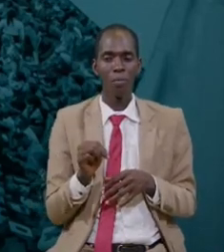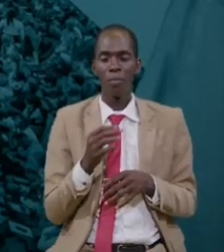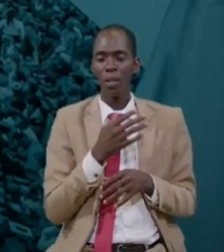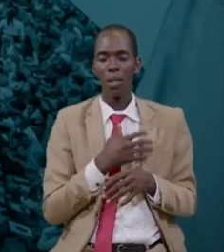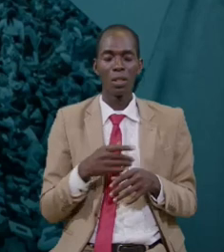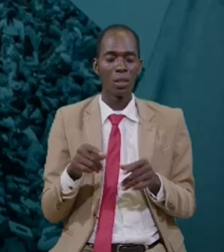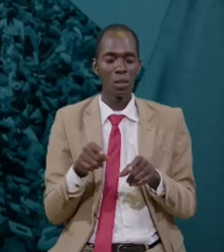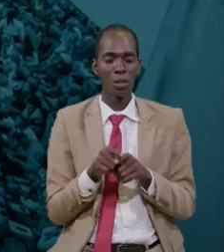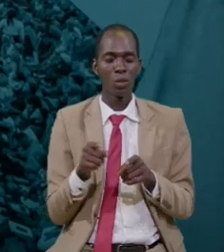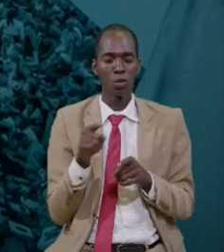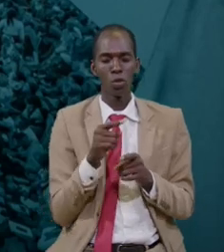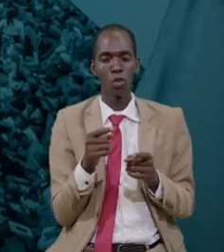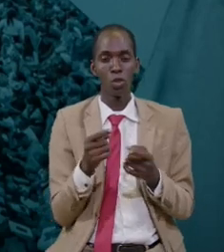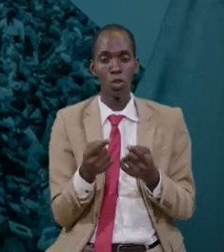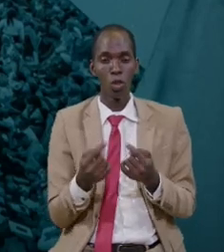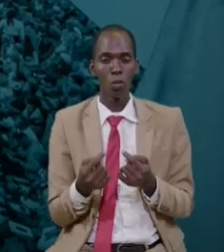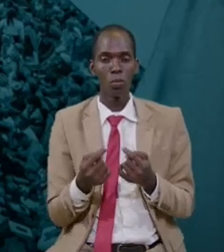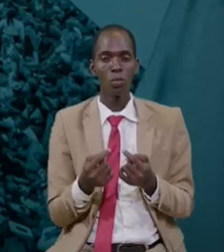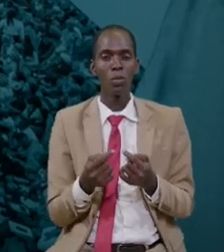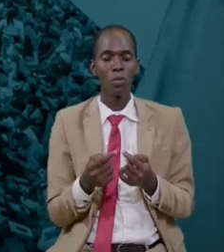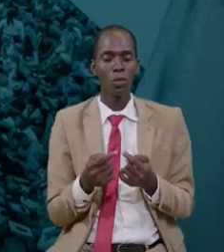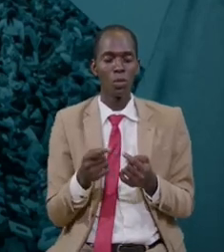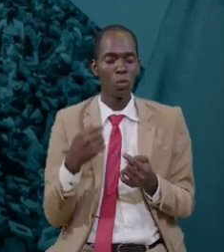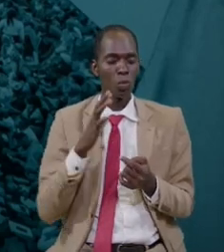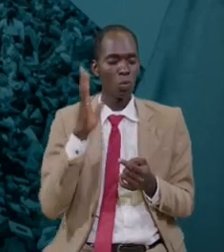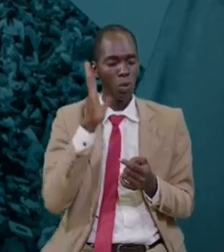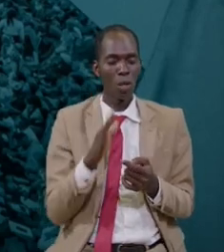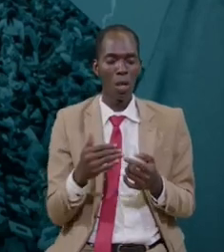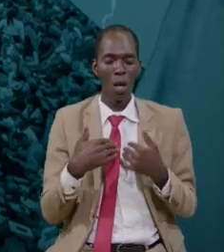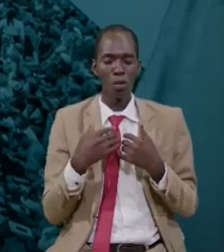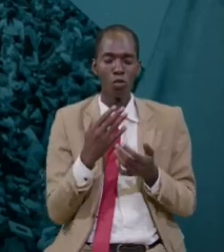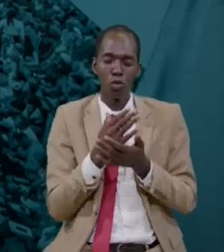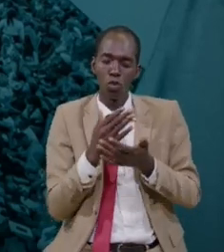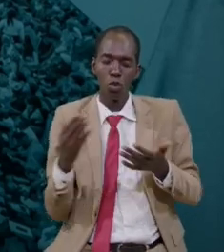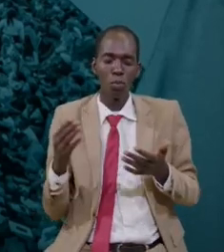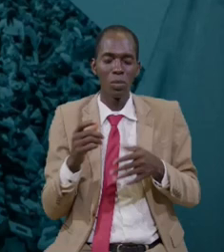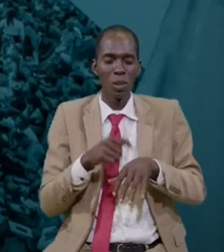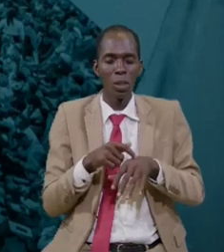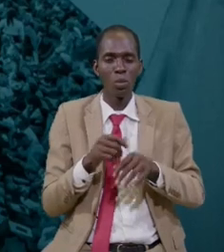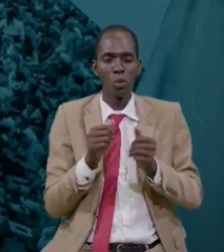Thank you.